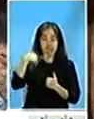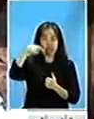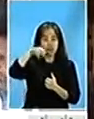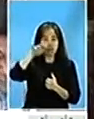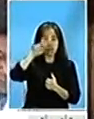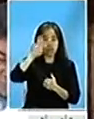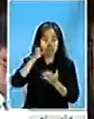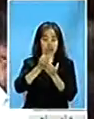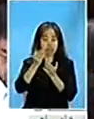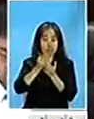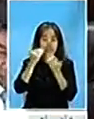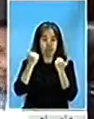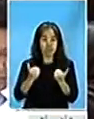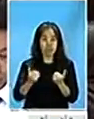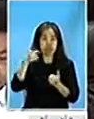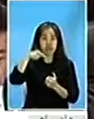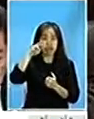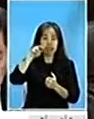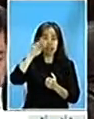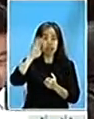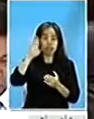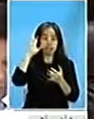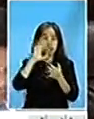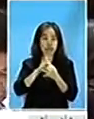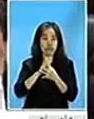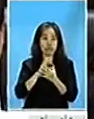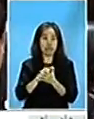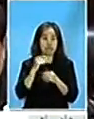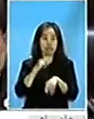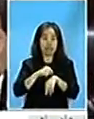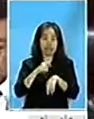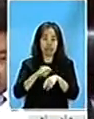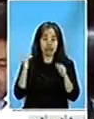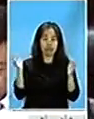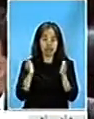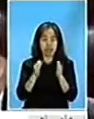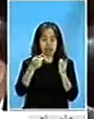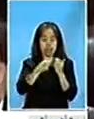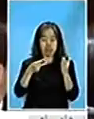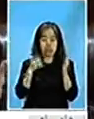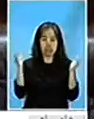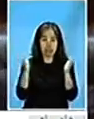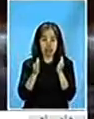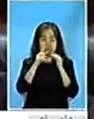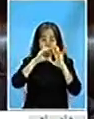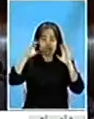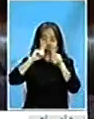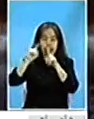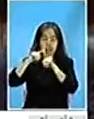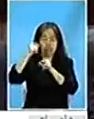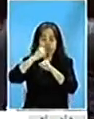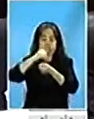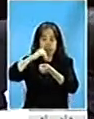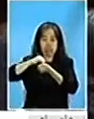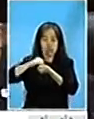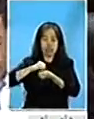ณฉบับนี้เป็นร่างพระราชบัญญัติงบประมาณที่กระชับและก็ส่วนราชการให้ความร่วมมือกับพวกเราเป็นอย่างดี